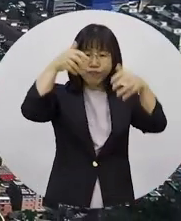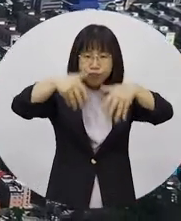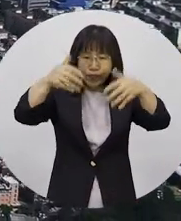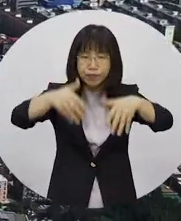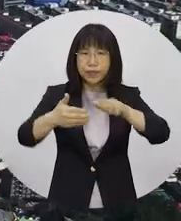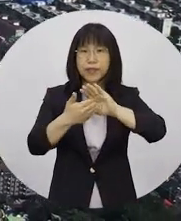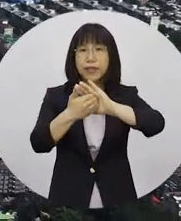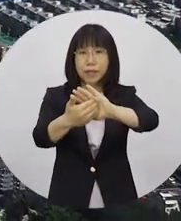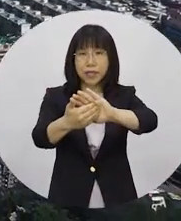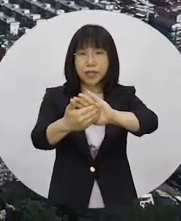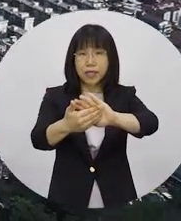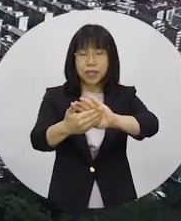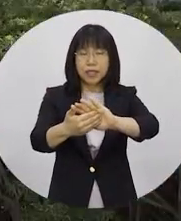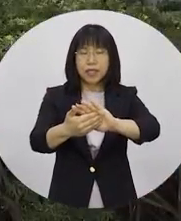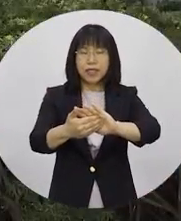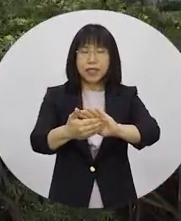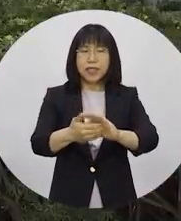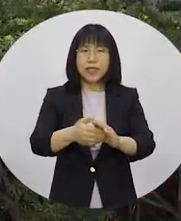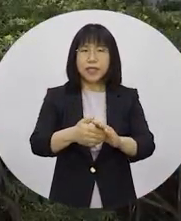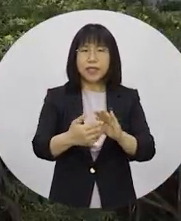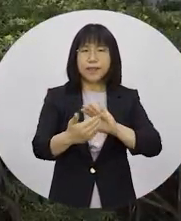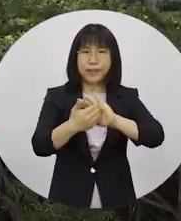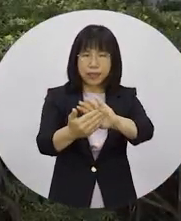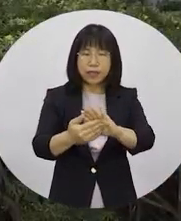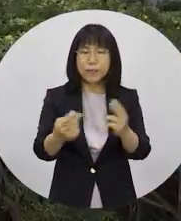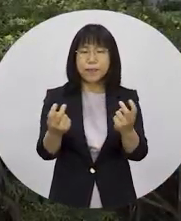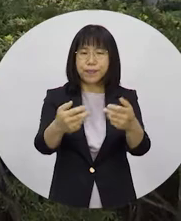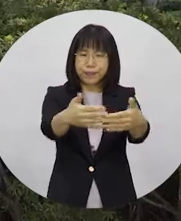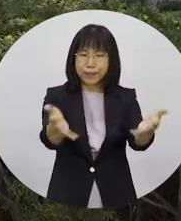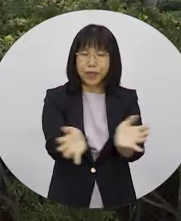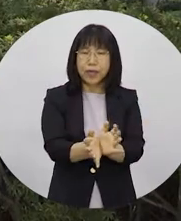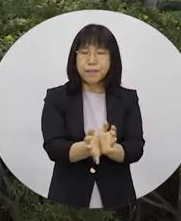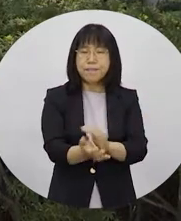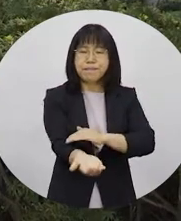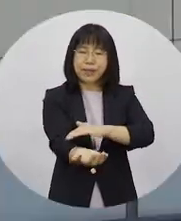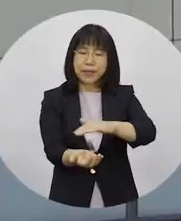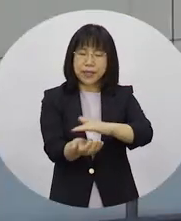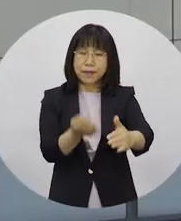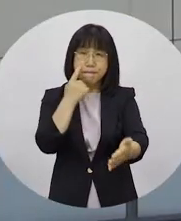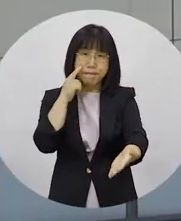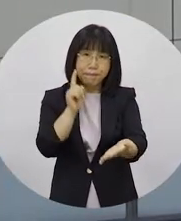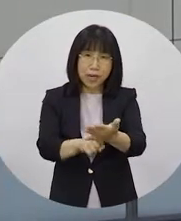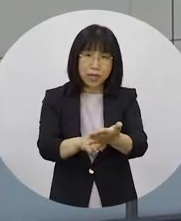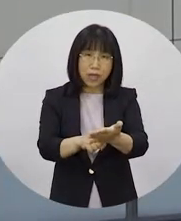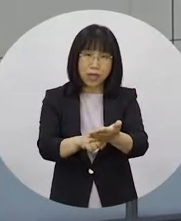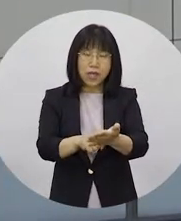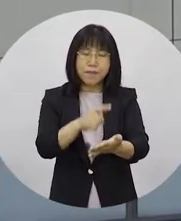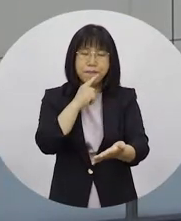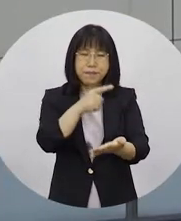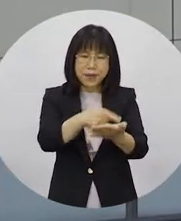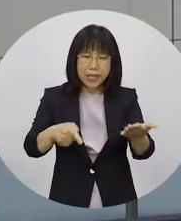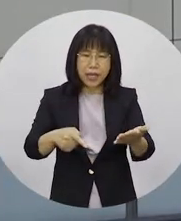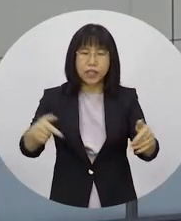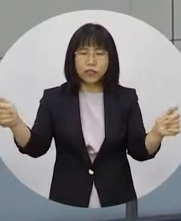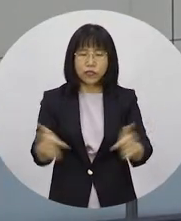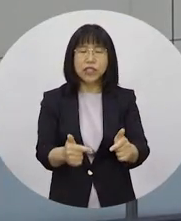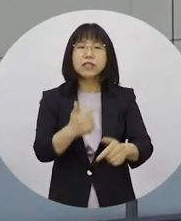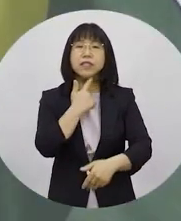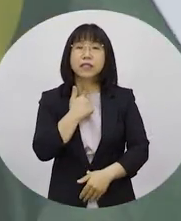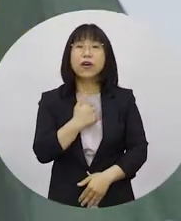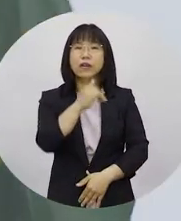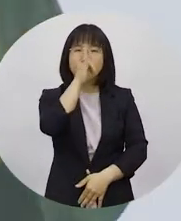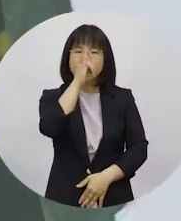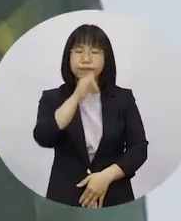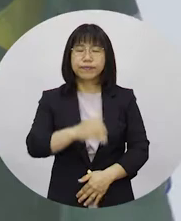대비 공동주택 안전점검을 통해 26건의 위험 요인을 사전에 적출해 장마철 피해를 최소화한 바